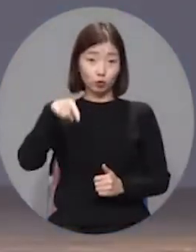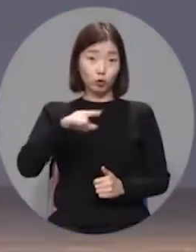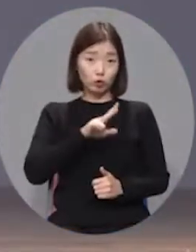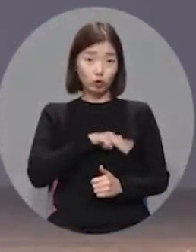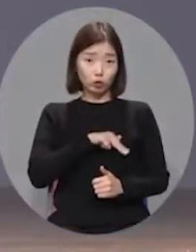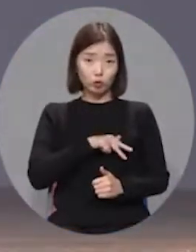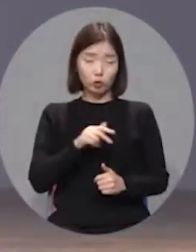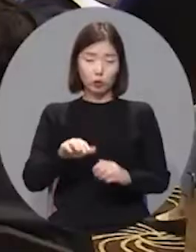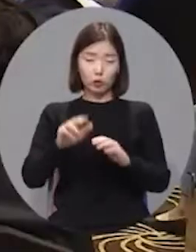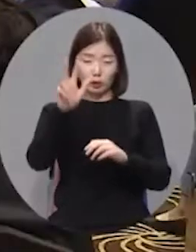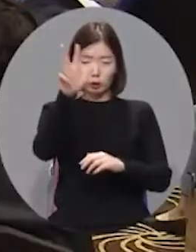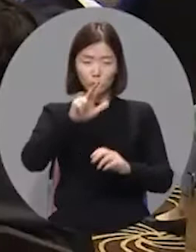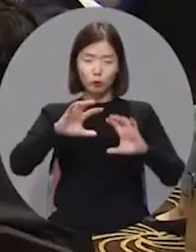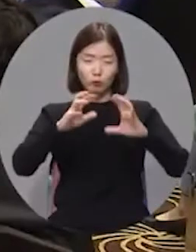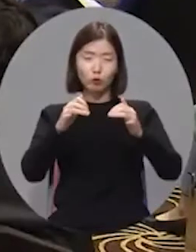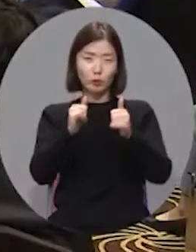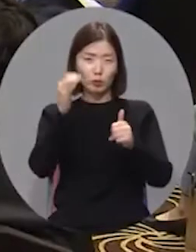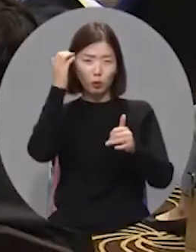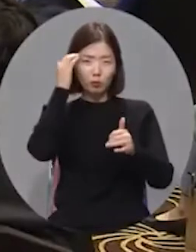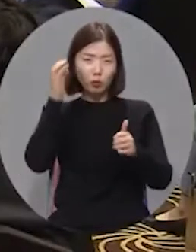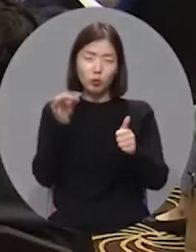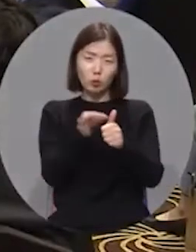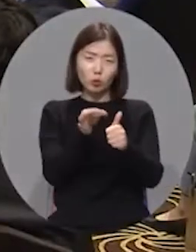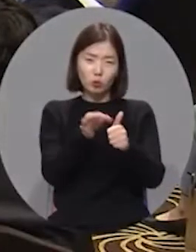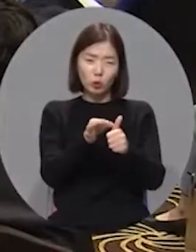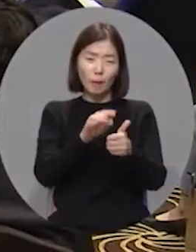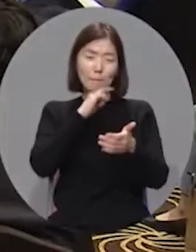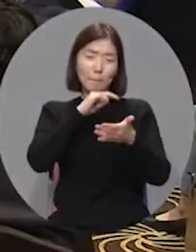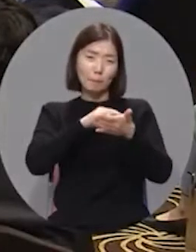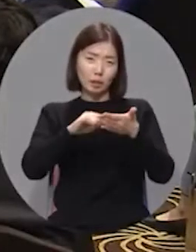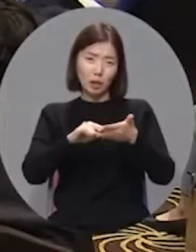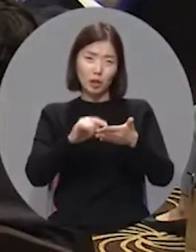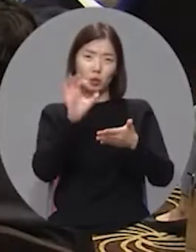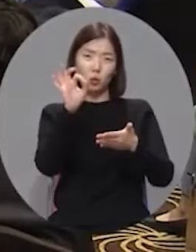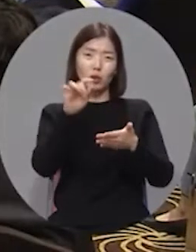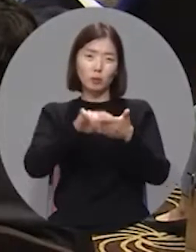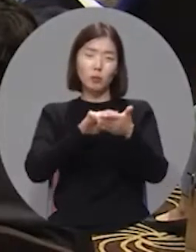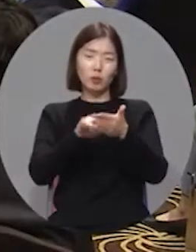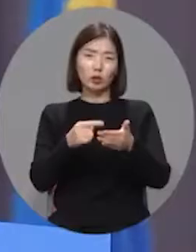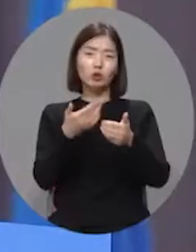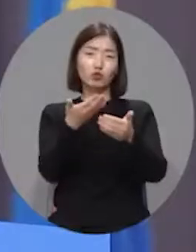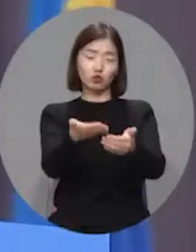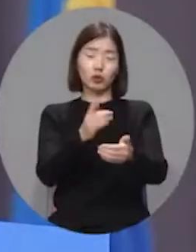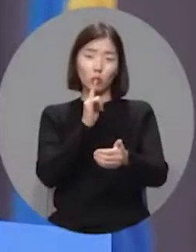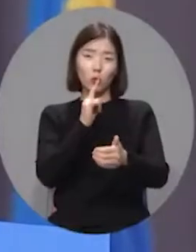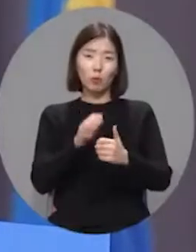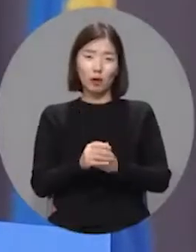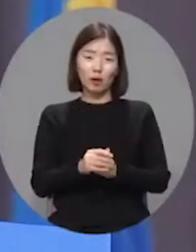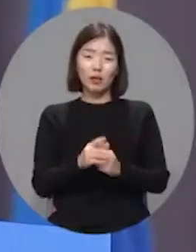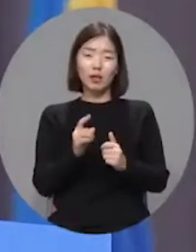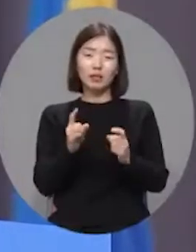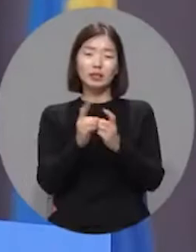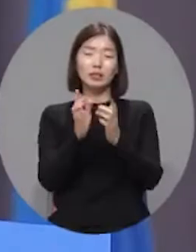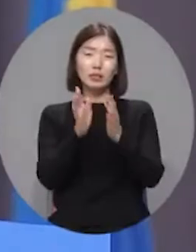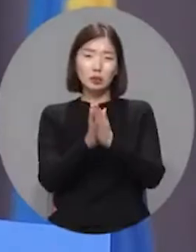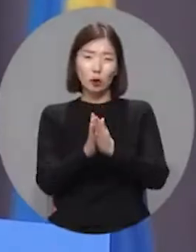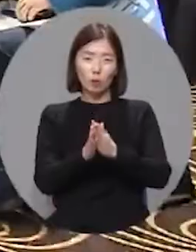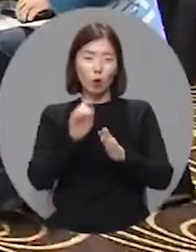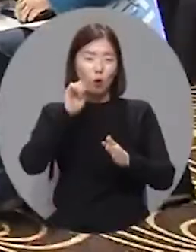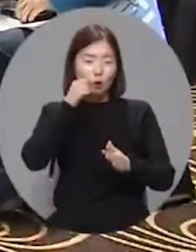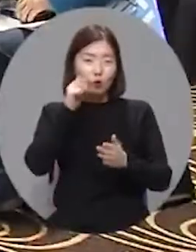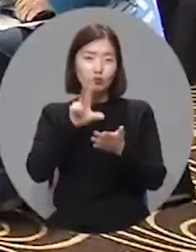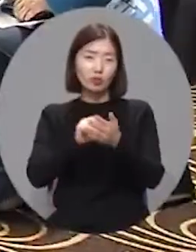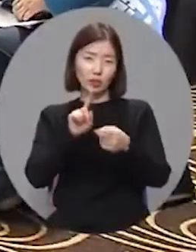후보는 전 국민 재난지원금과 손실보상 소급 적용을 관철시키겠다며 민생을 핵심